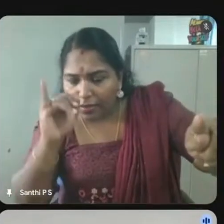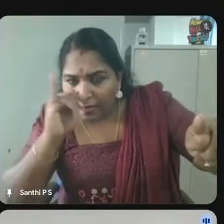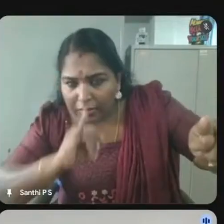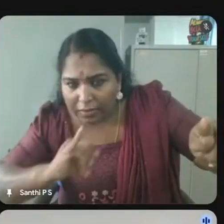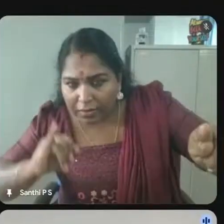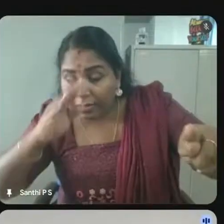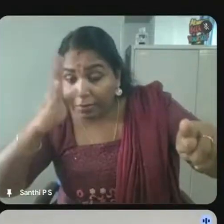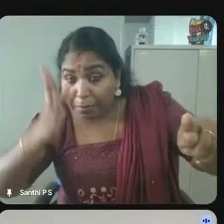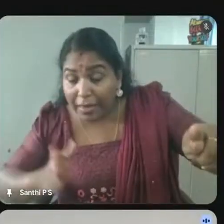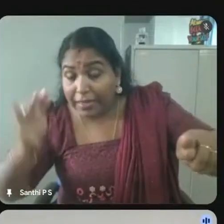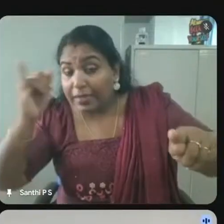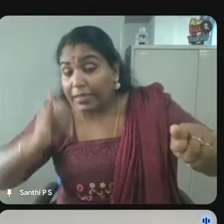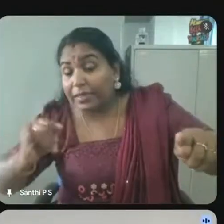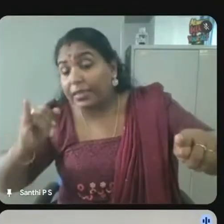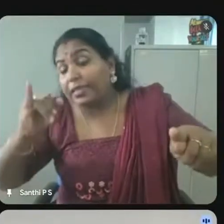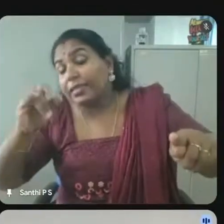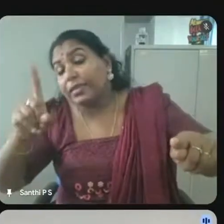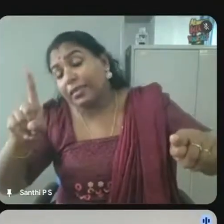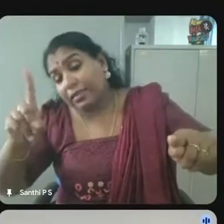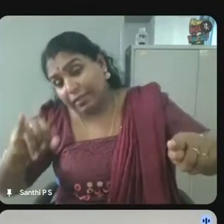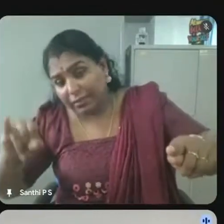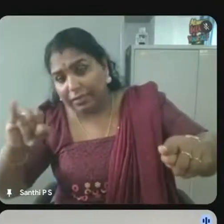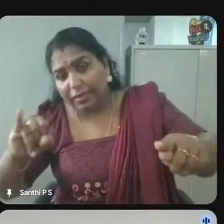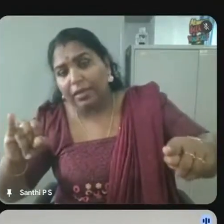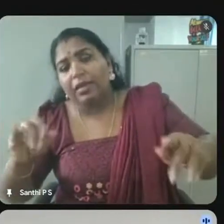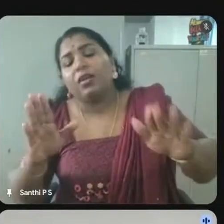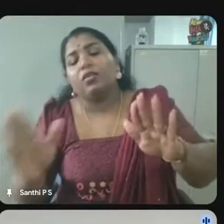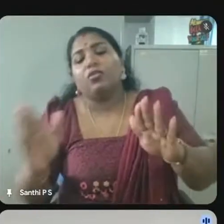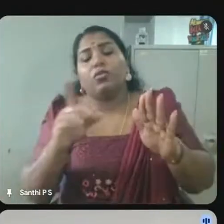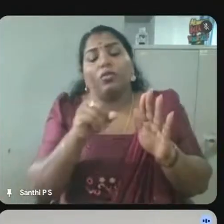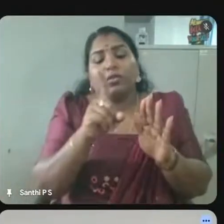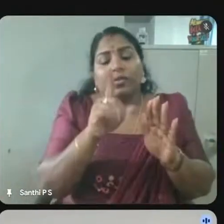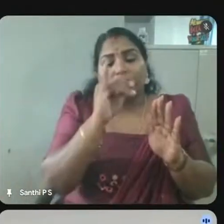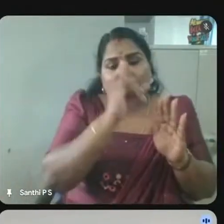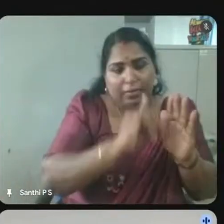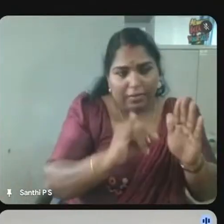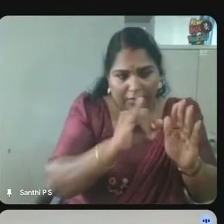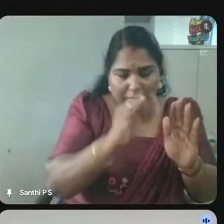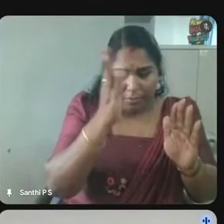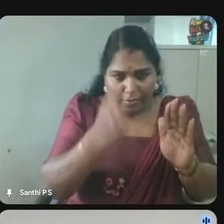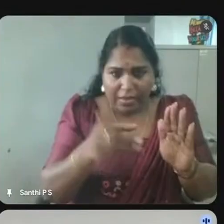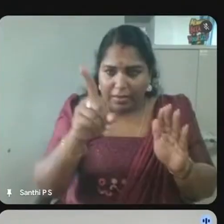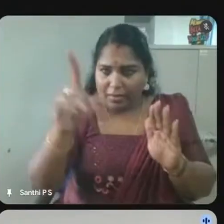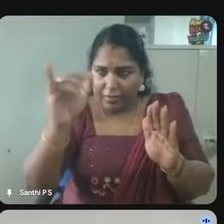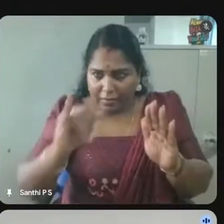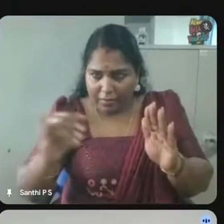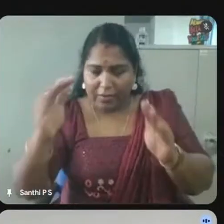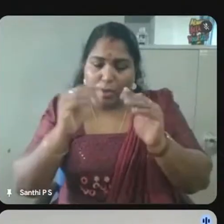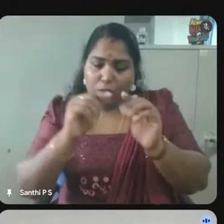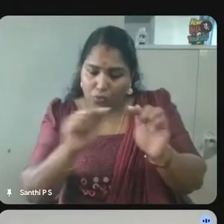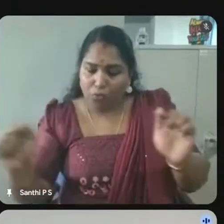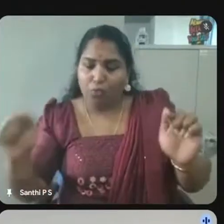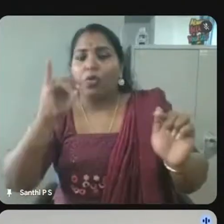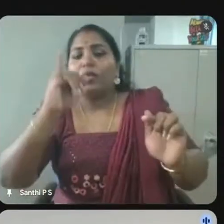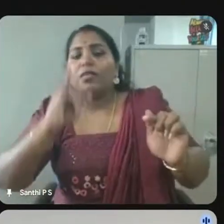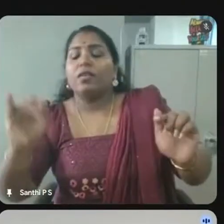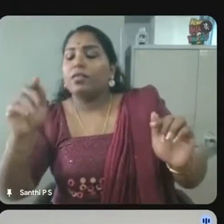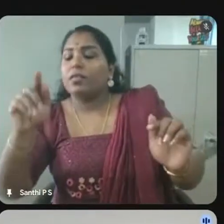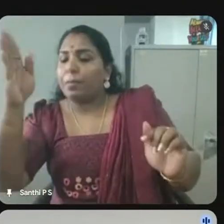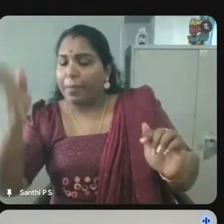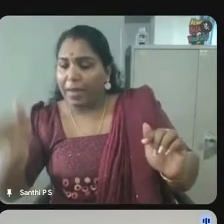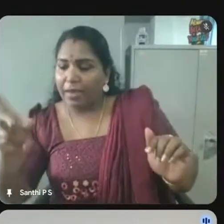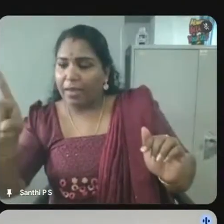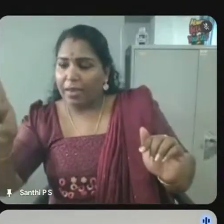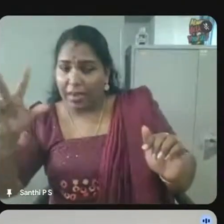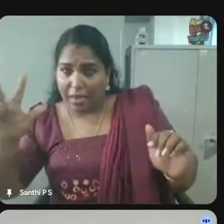നമുക്ക് 6/6 മുതൽ 6/18 വരെ വരുന്നതിനെ നമ്മൾ നോർമൽ ആൾക്കാരെന്ന് വിളിക്കുന്നു, നോർമൽ കാഴ്ച എന്ന് വിളിക്കുന്നു.